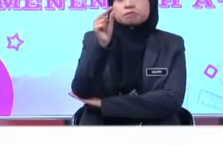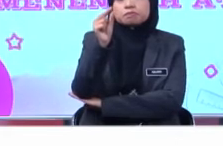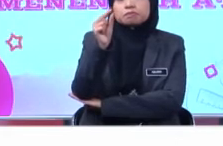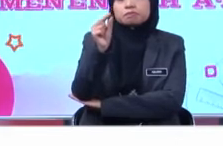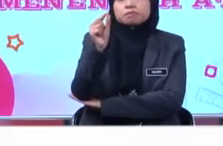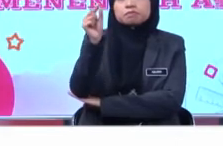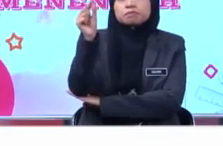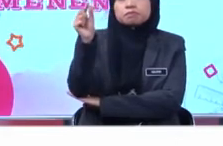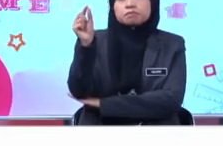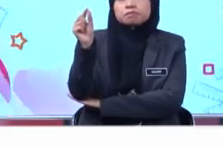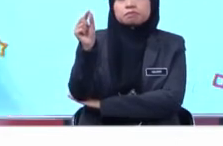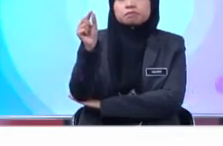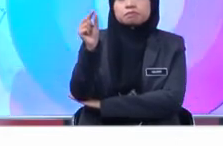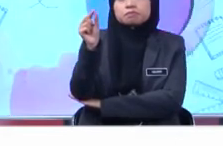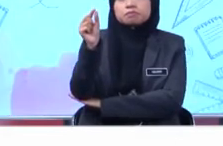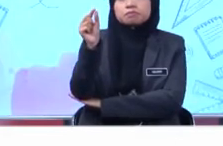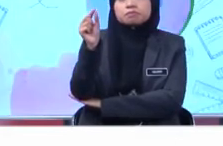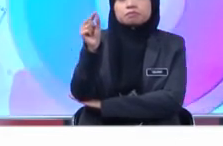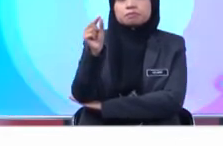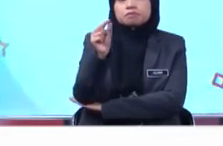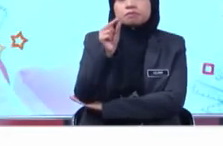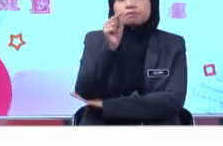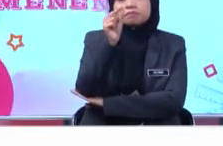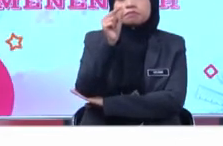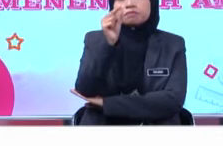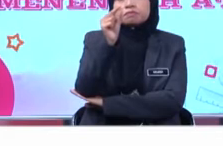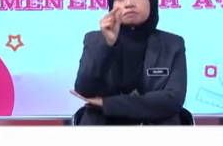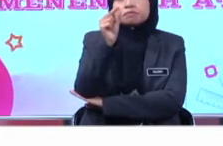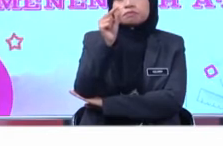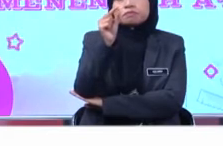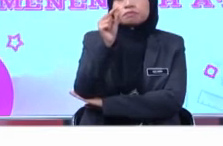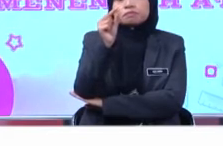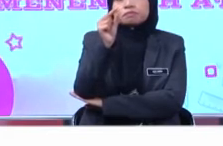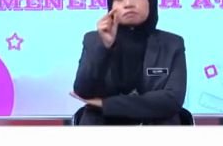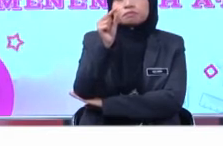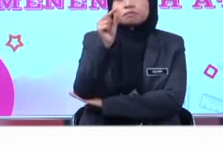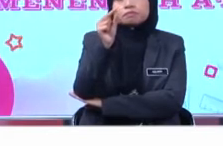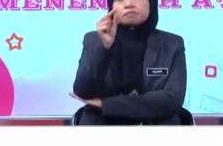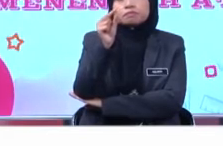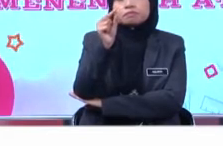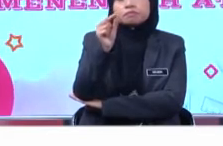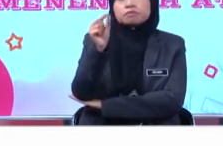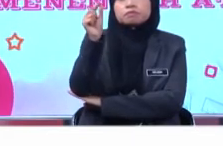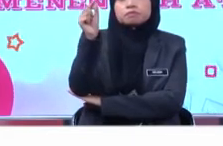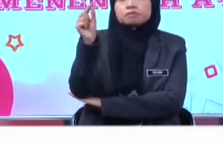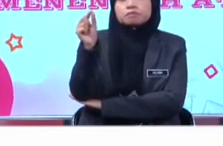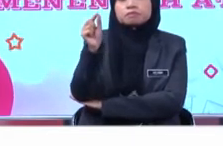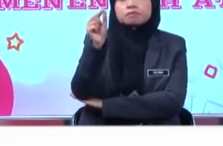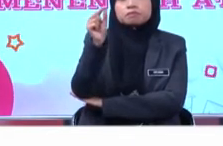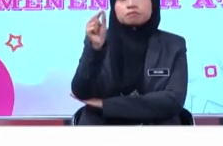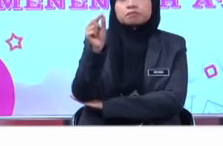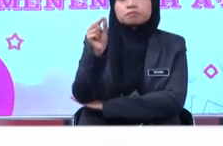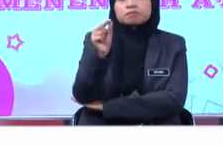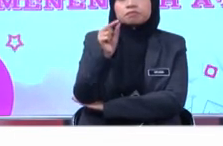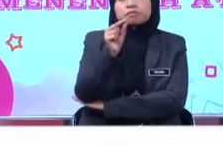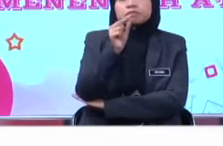of wine tubedu willing to Bedu BFI